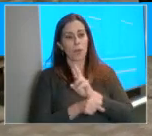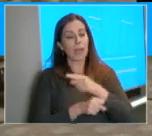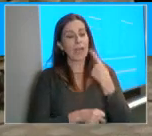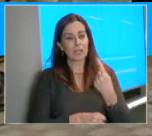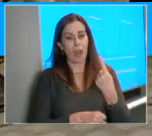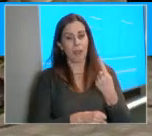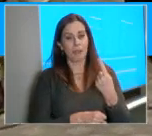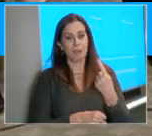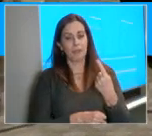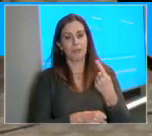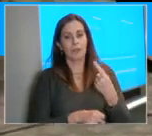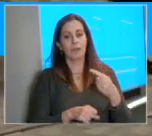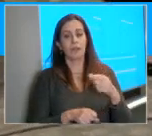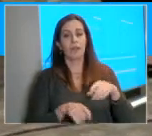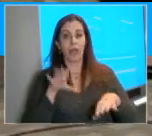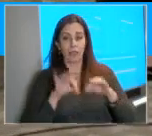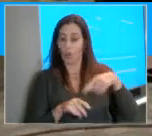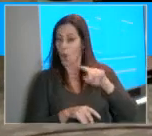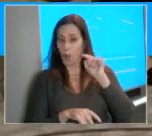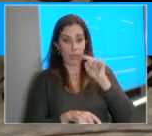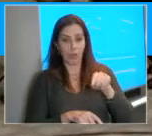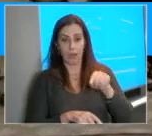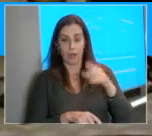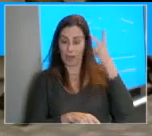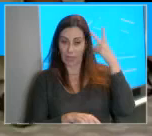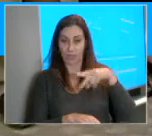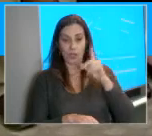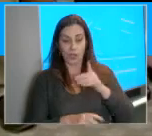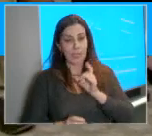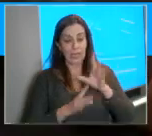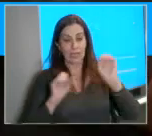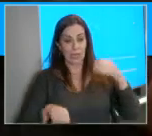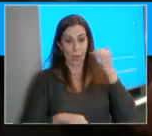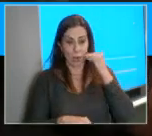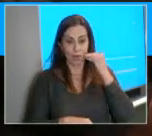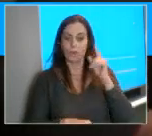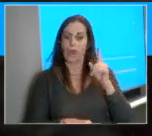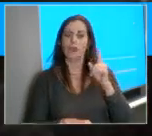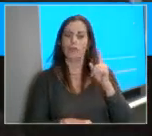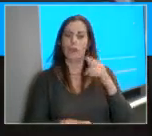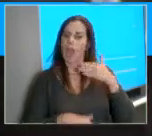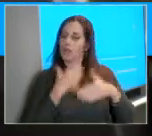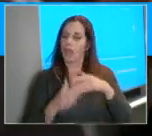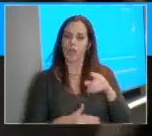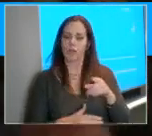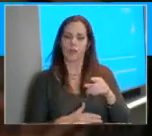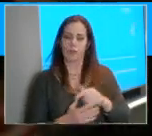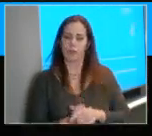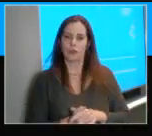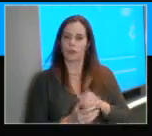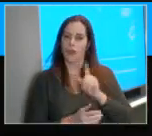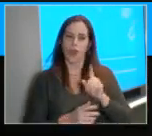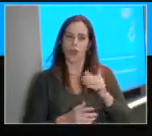עצמה, הנבחרים והבוחרים, לא יגיעו למסקנה שצריך להדיח את טראמפ, אז כנראה התהליך הזה